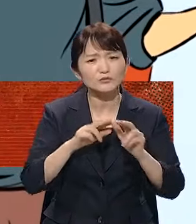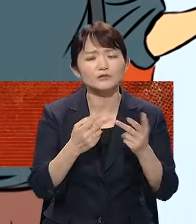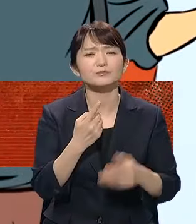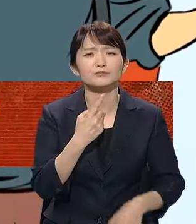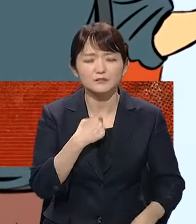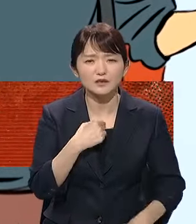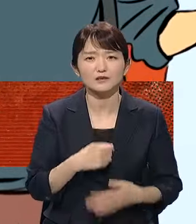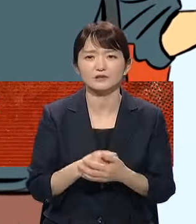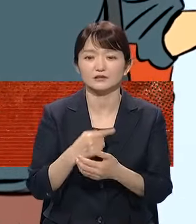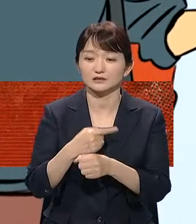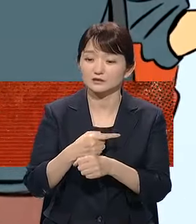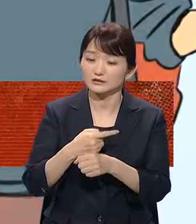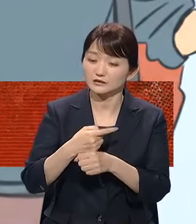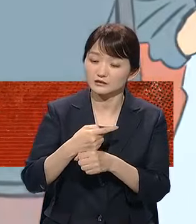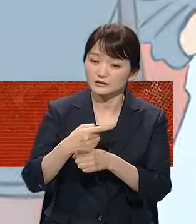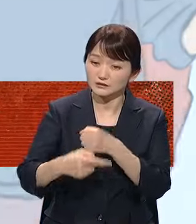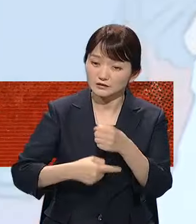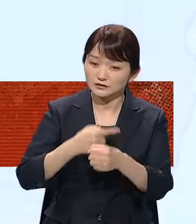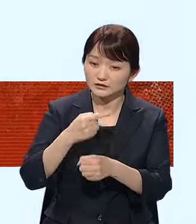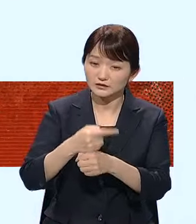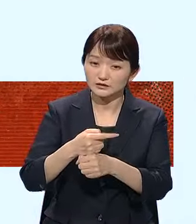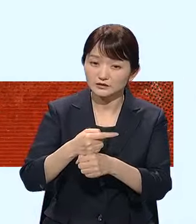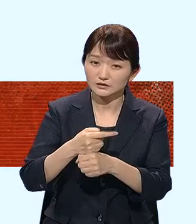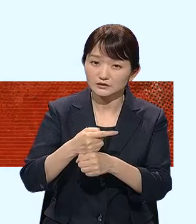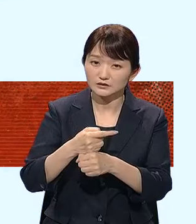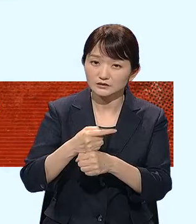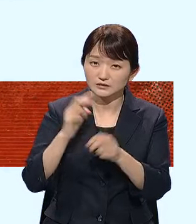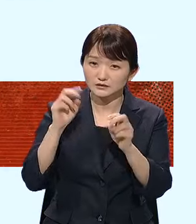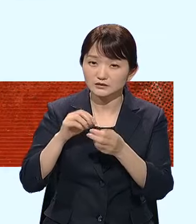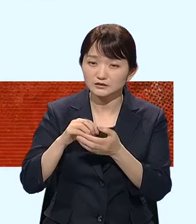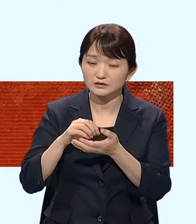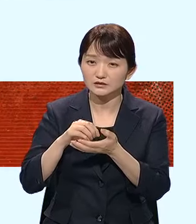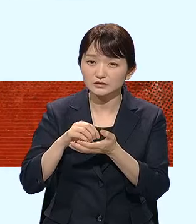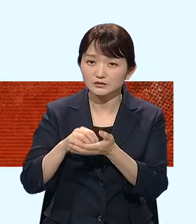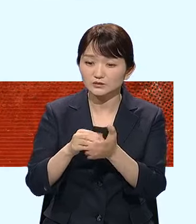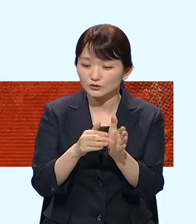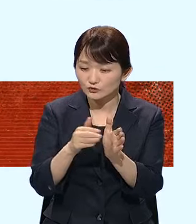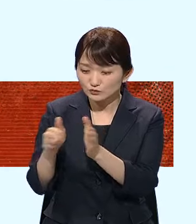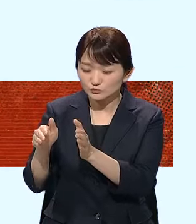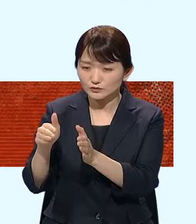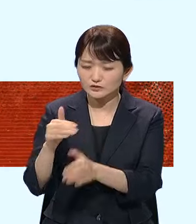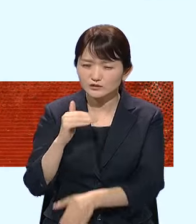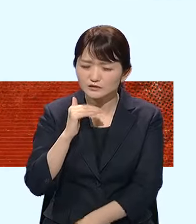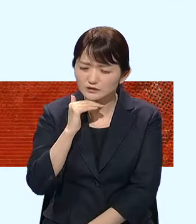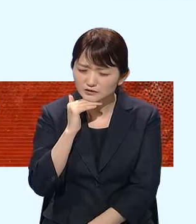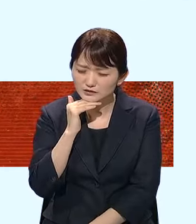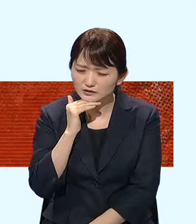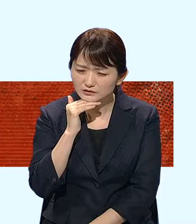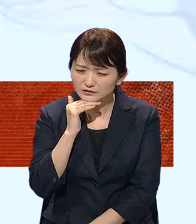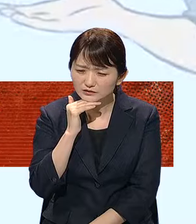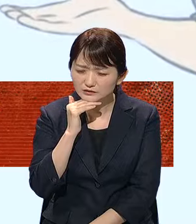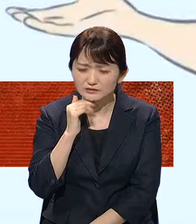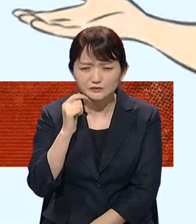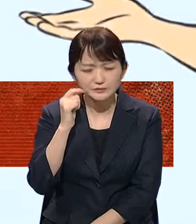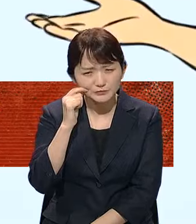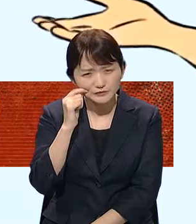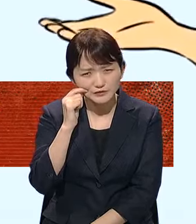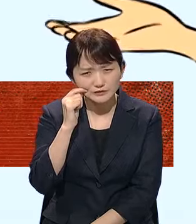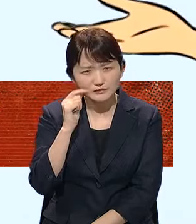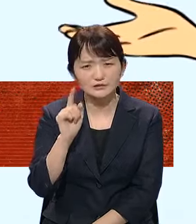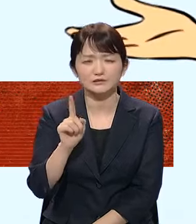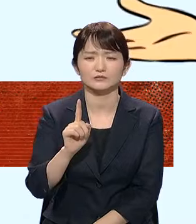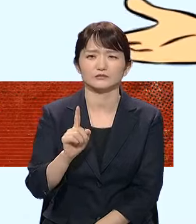1년 정도의 시간을 못 기다린다 어 이게 다른 걸 의심하는 상황은 아닌 거 같거든요 이분이 사연에 보면은